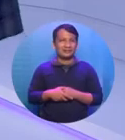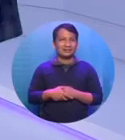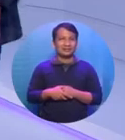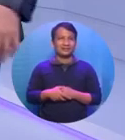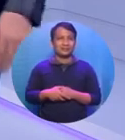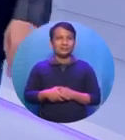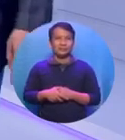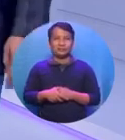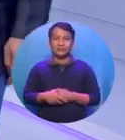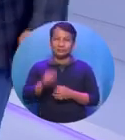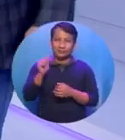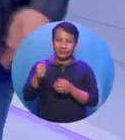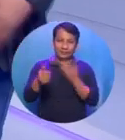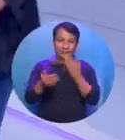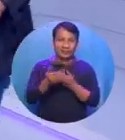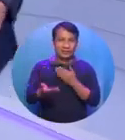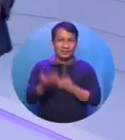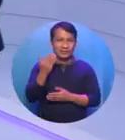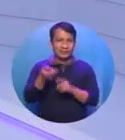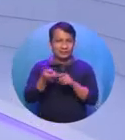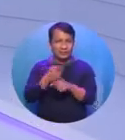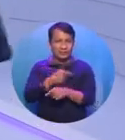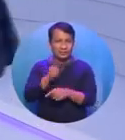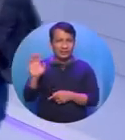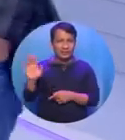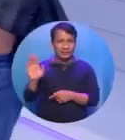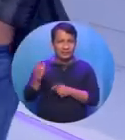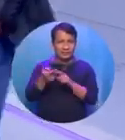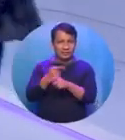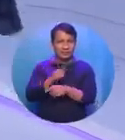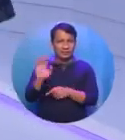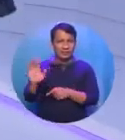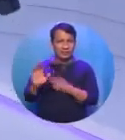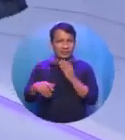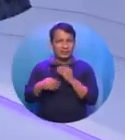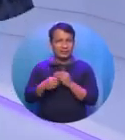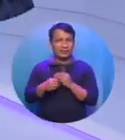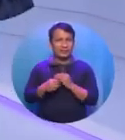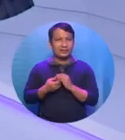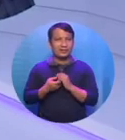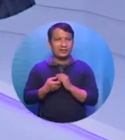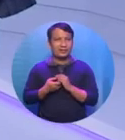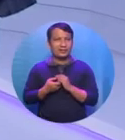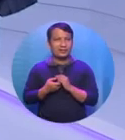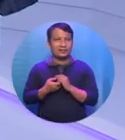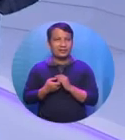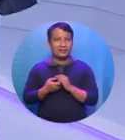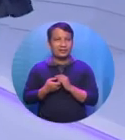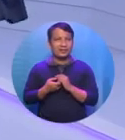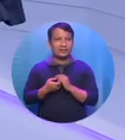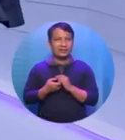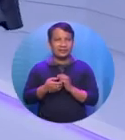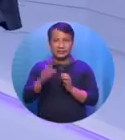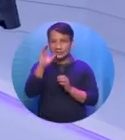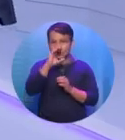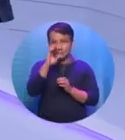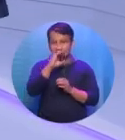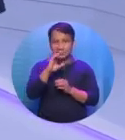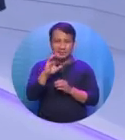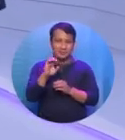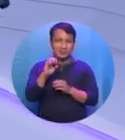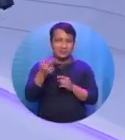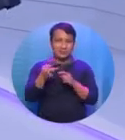Po. Yes, ma'am. Taga saan po kayo? Taga saan? Taga saan po? Taga Cebu po. Ah, Cebu,